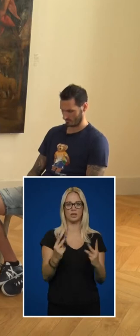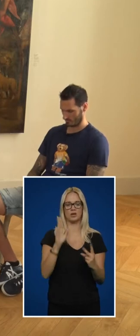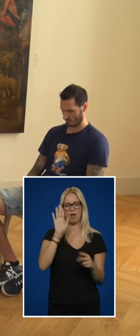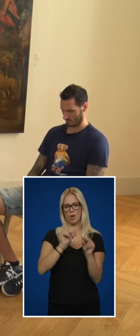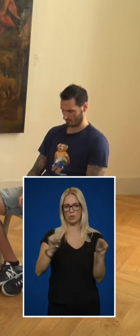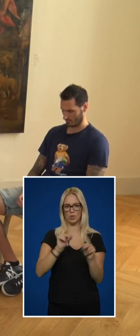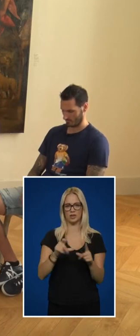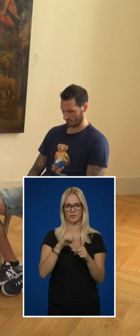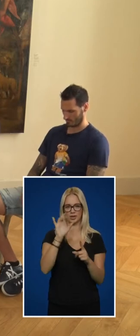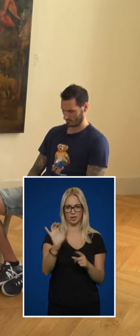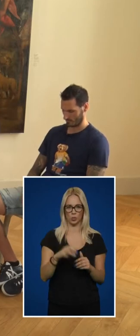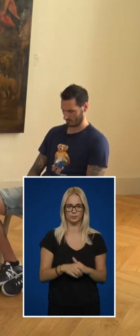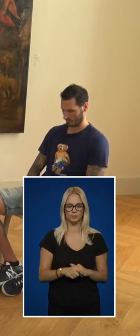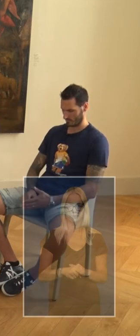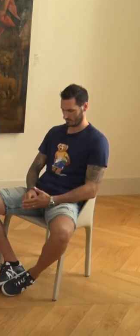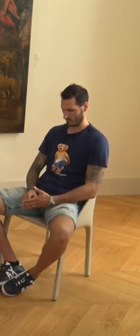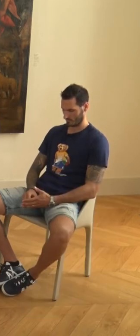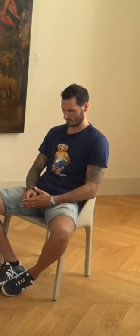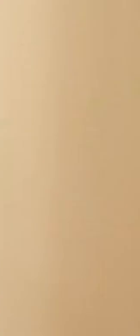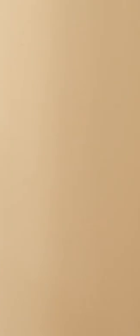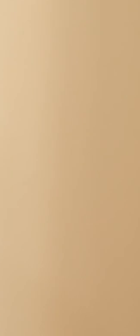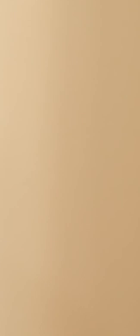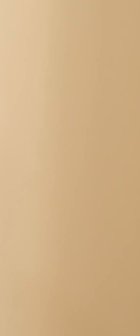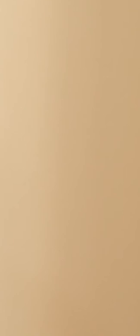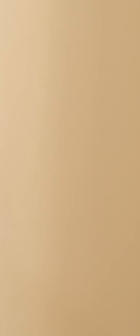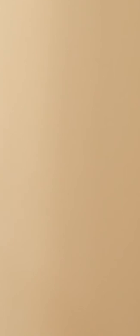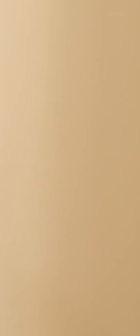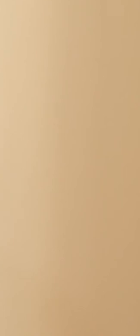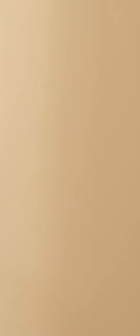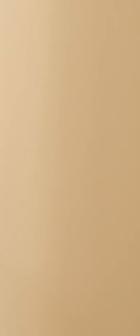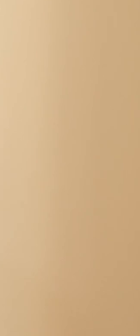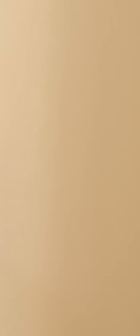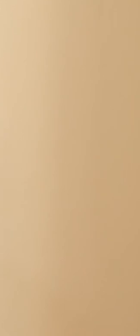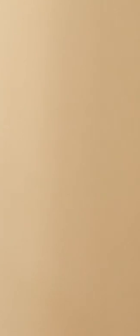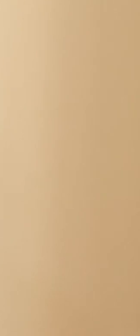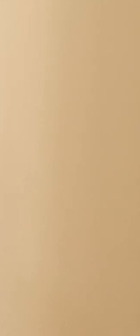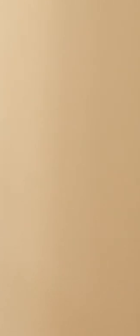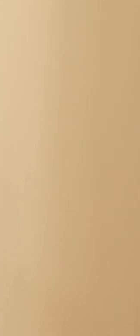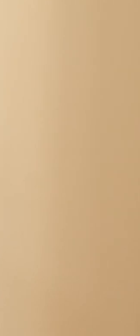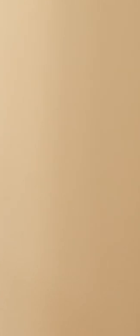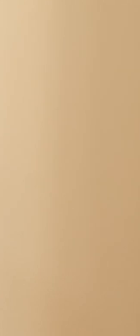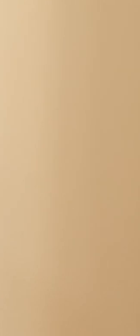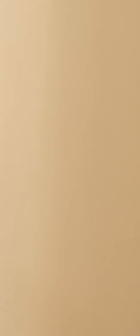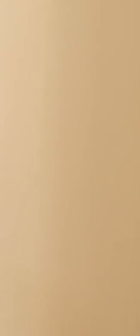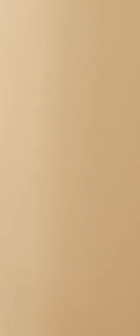ovaj edukativni dio. Tako da, evo, i ovim putem opet apeliramo na sve.